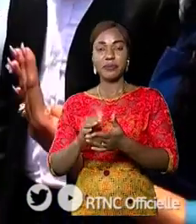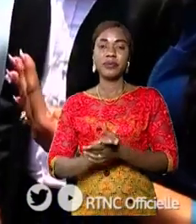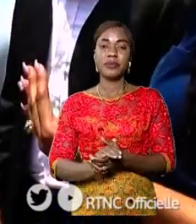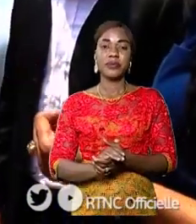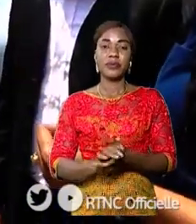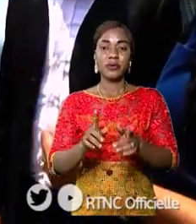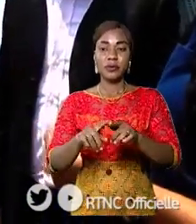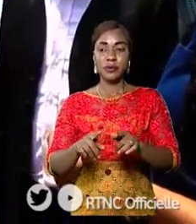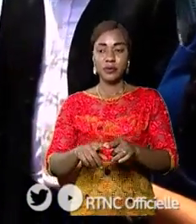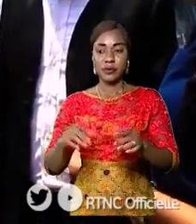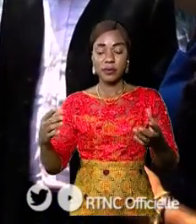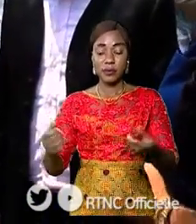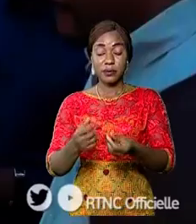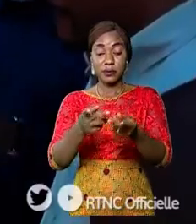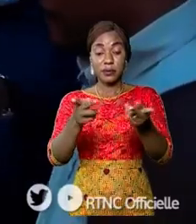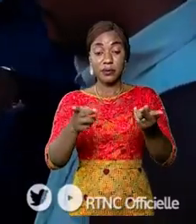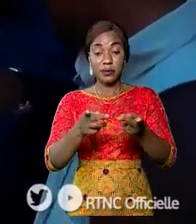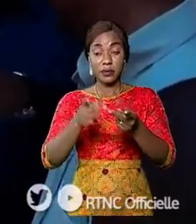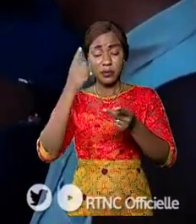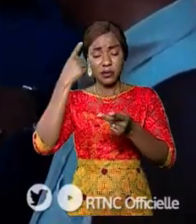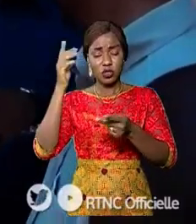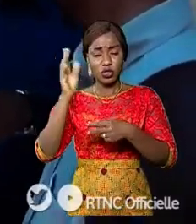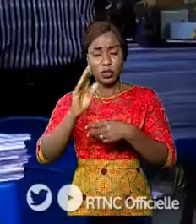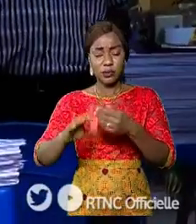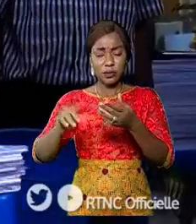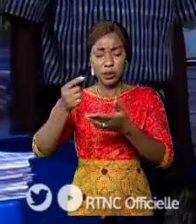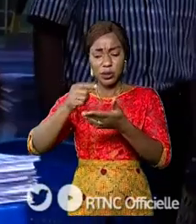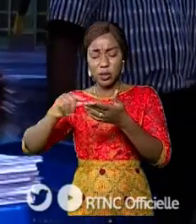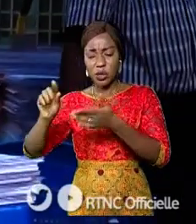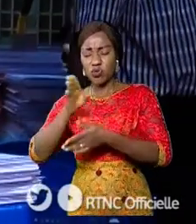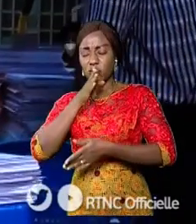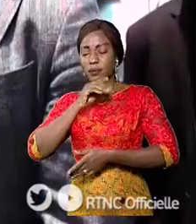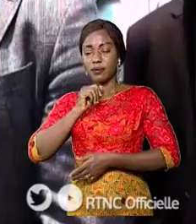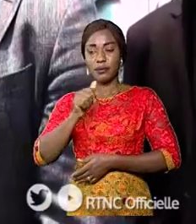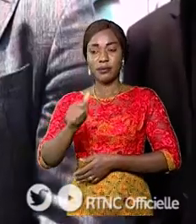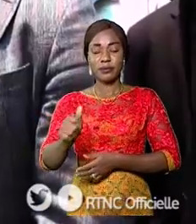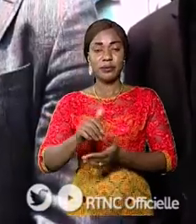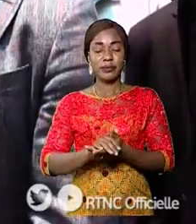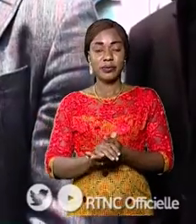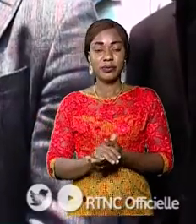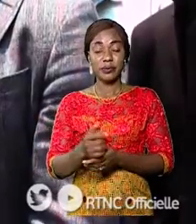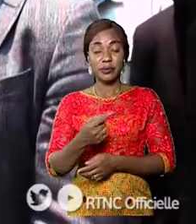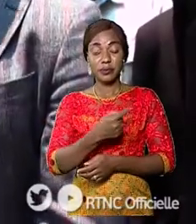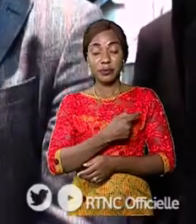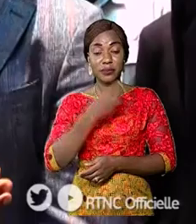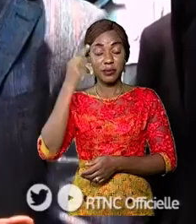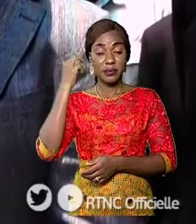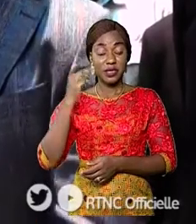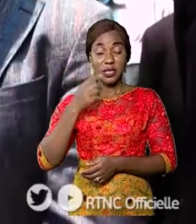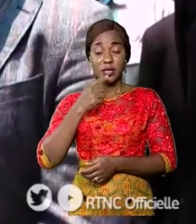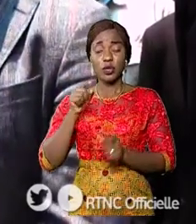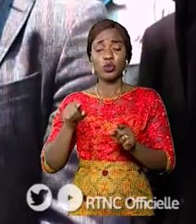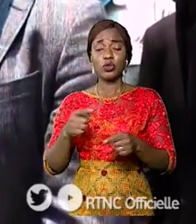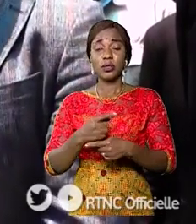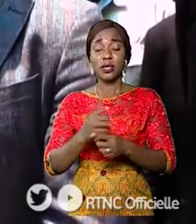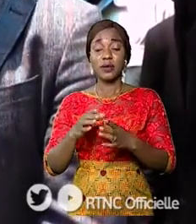qu'il a trouvés dans ce sens pour que plus jamais la correction des items ne prenne plusieurs mois. Aujourd'hui, avec ce que je viens de